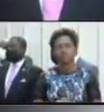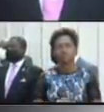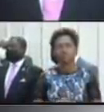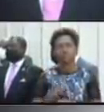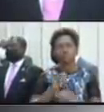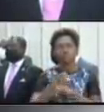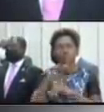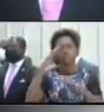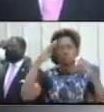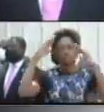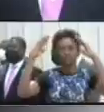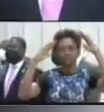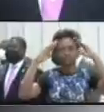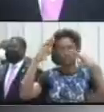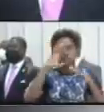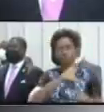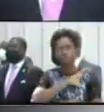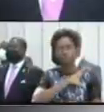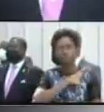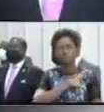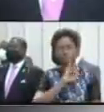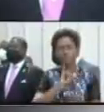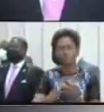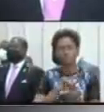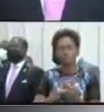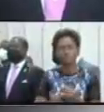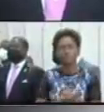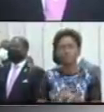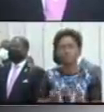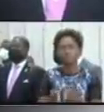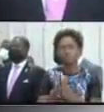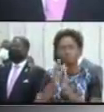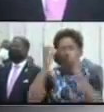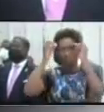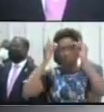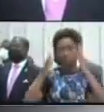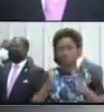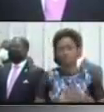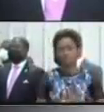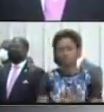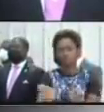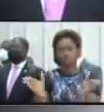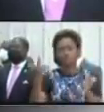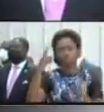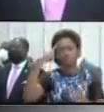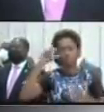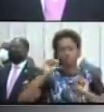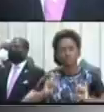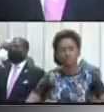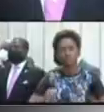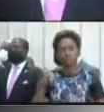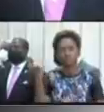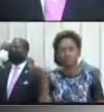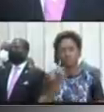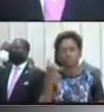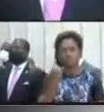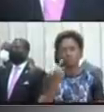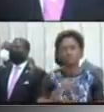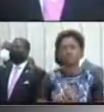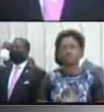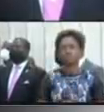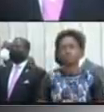gros coup de chapeau par les policiers et demandé au directeur général là, pour le capable toujours